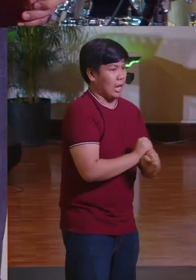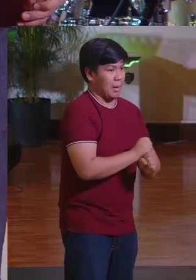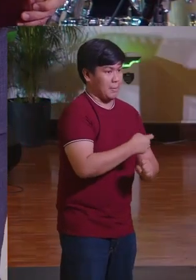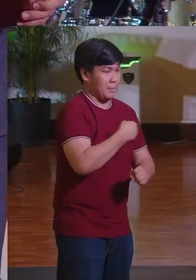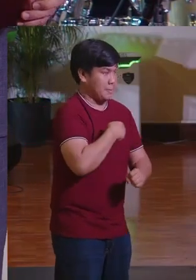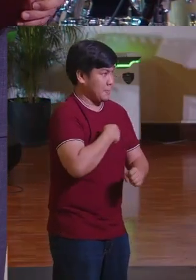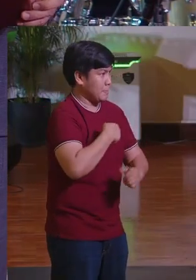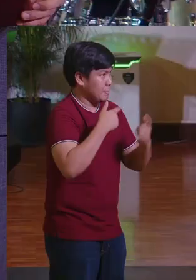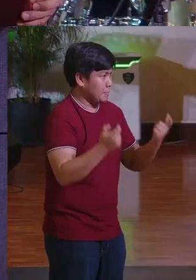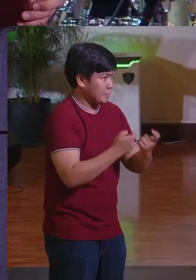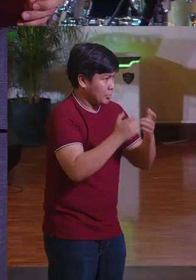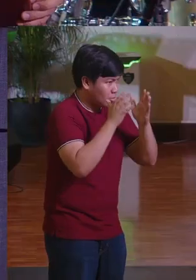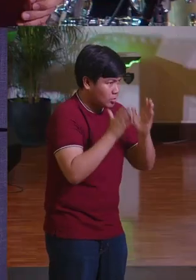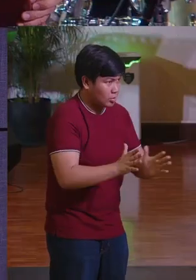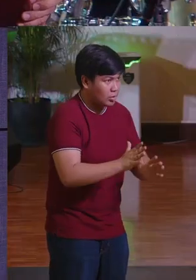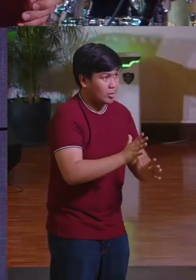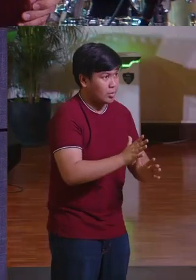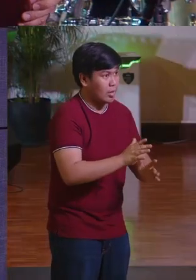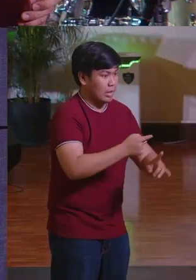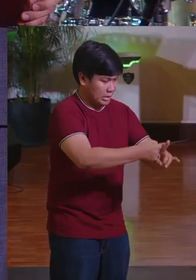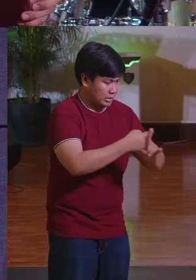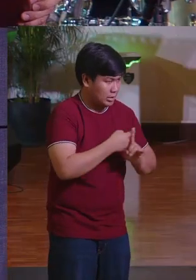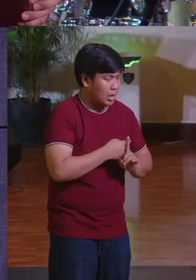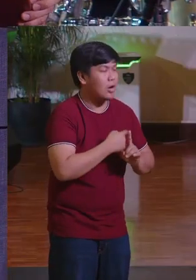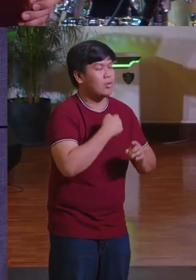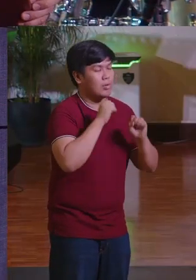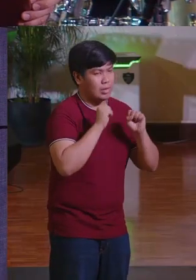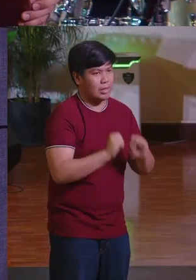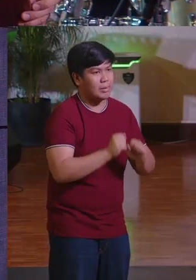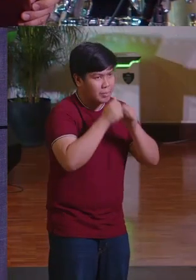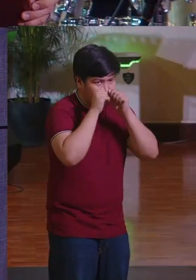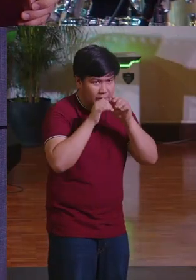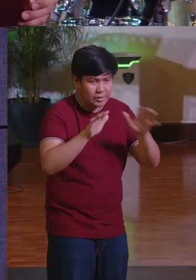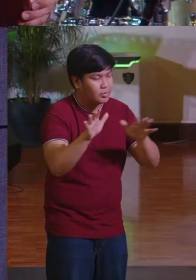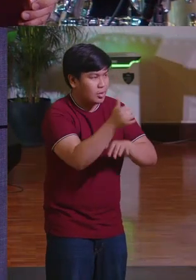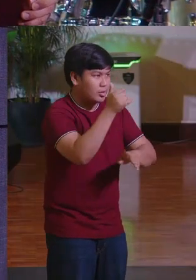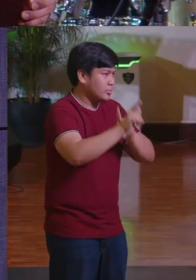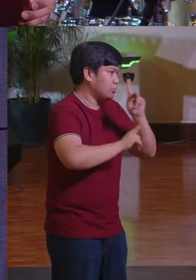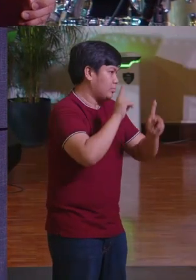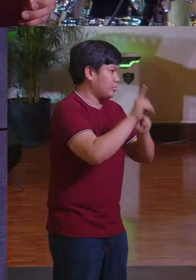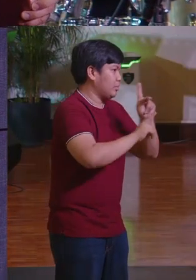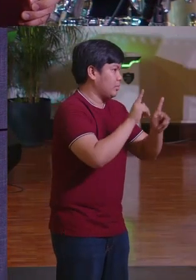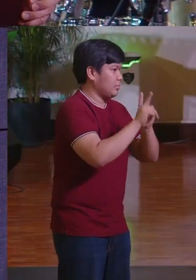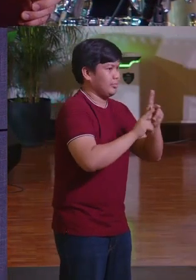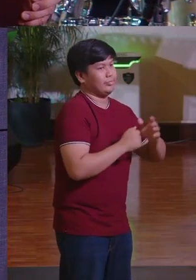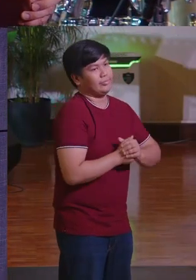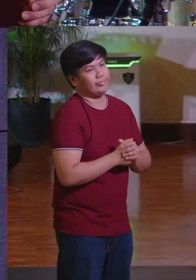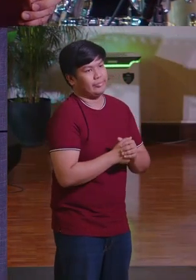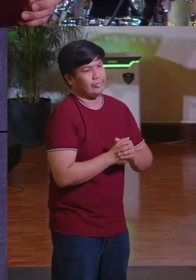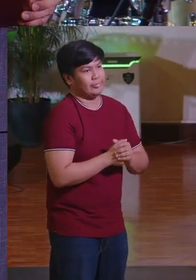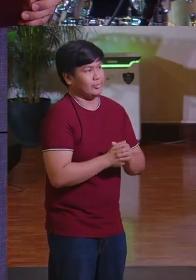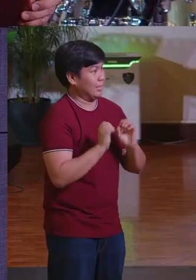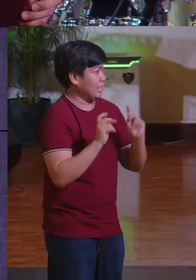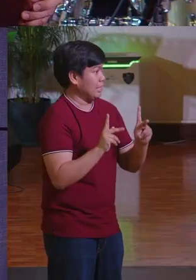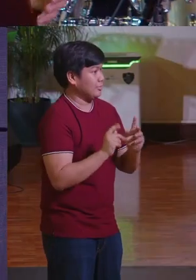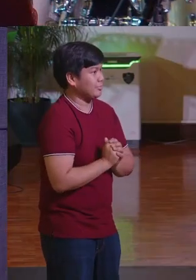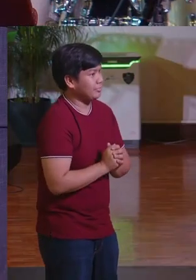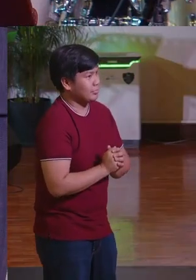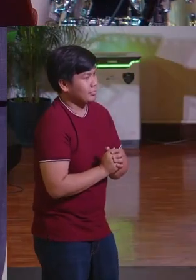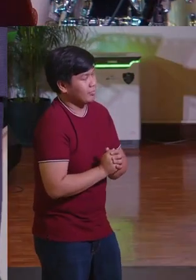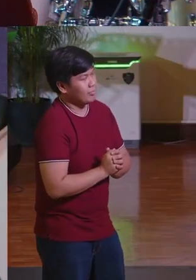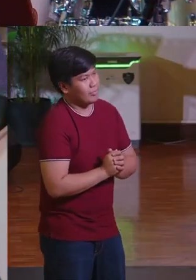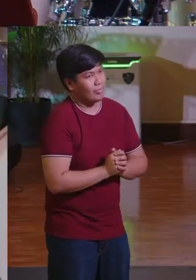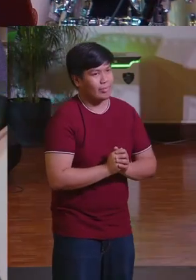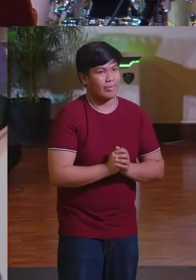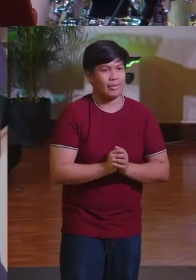sa kanyang mayamang biyaya para sa mga taong ligaw ang landas. In other